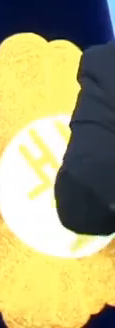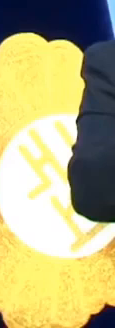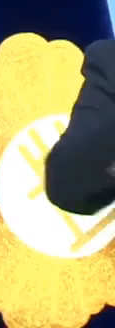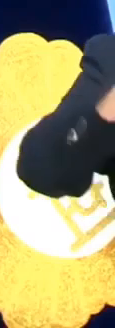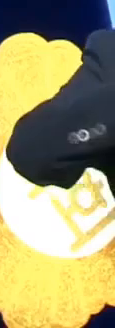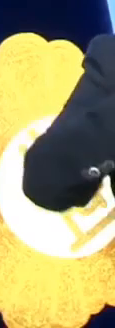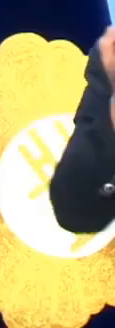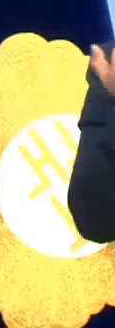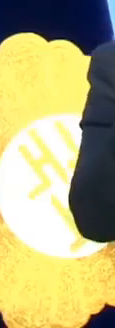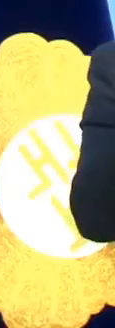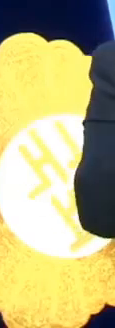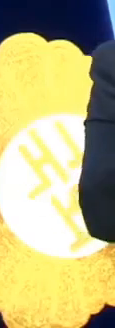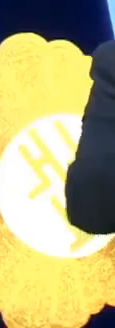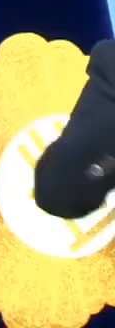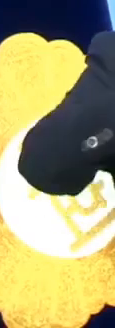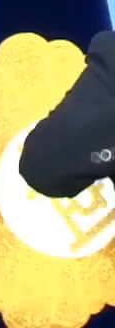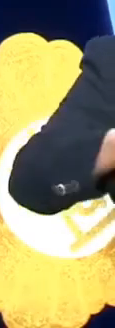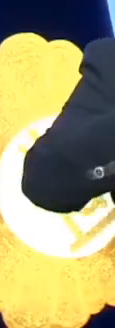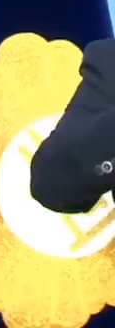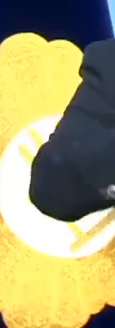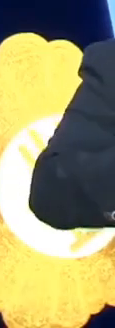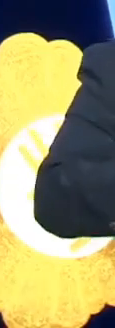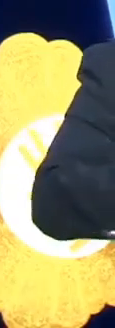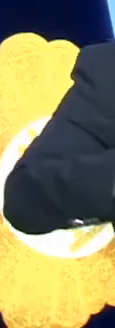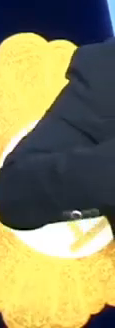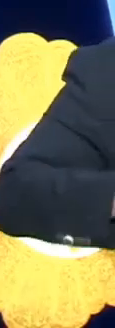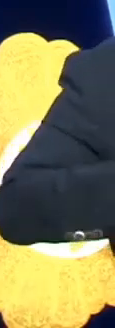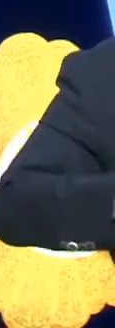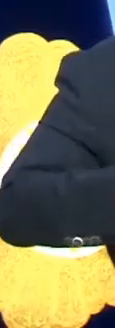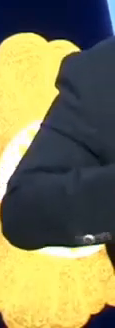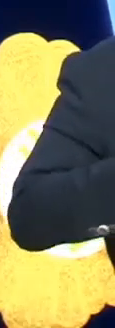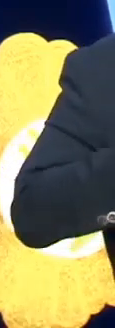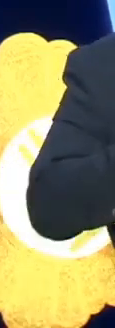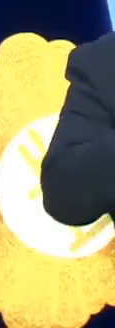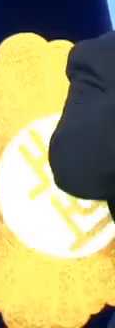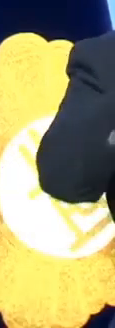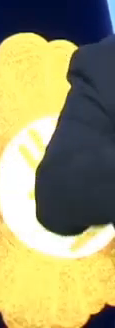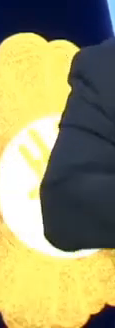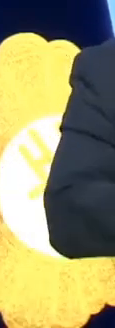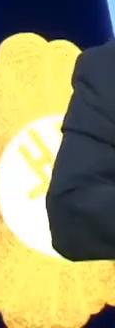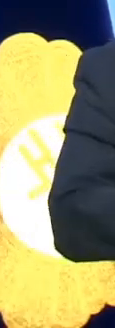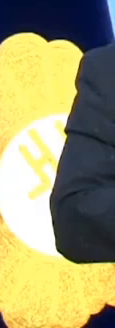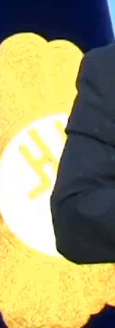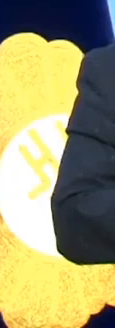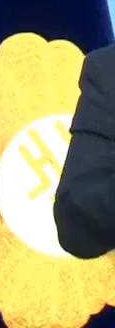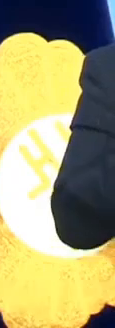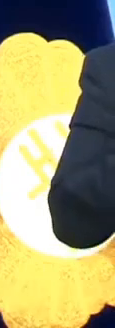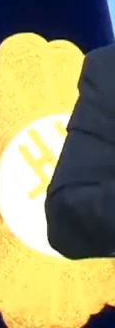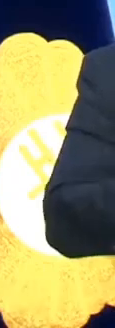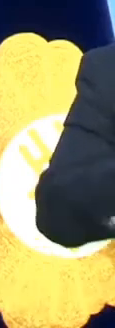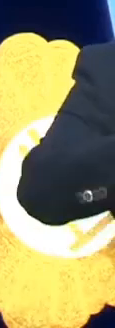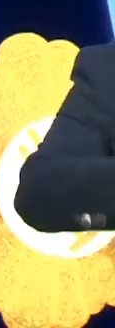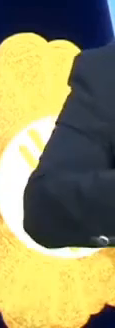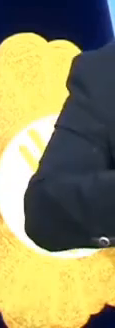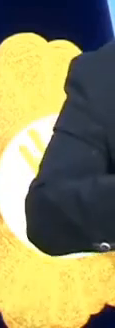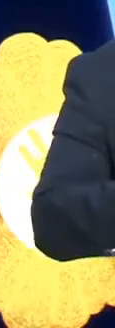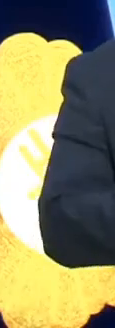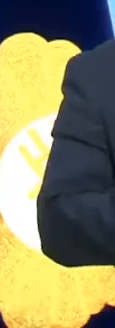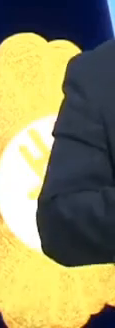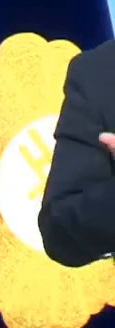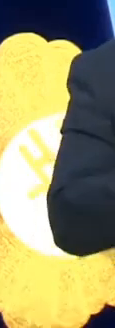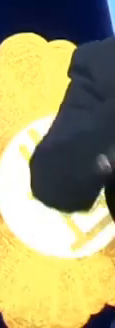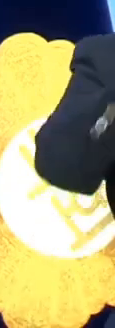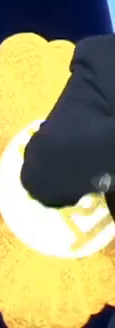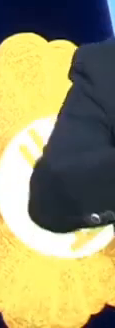혹 제주 수의 함의와 가지가 재밌는 주작 재미있는 놀이가 1코스 예상이 되는데요 어 예를 들면 국제연합 개발 계획 어이